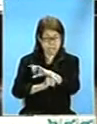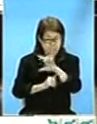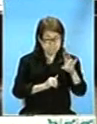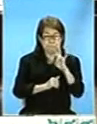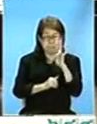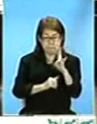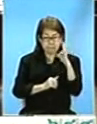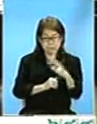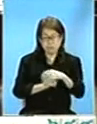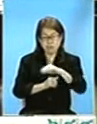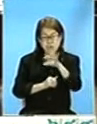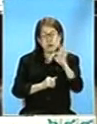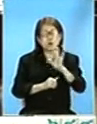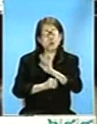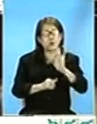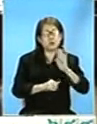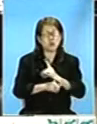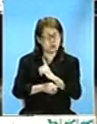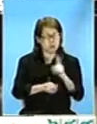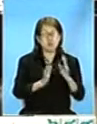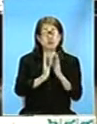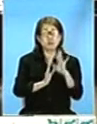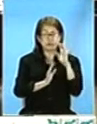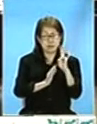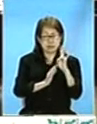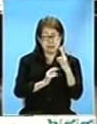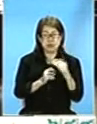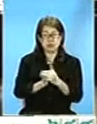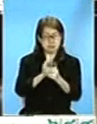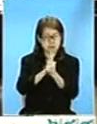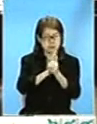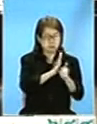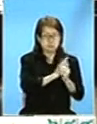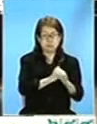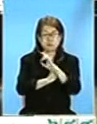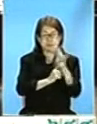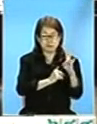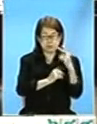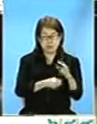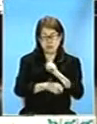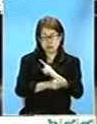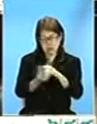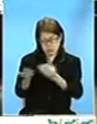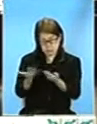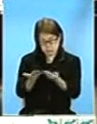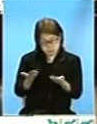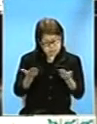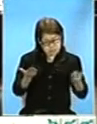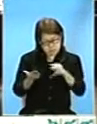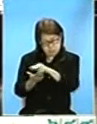ตุลาการในศาลปกครองก็เลือกมาอีก1คนเป็น7คน7คนเนี่ยนะครับเป็นคนเลือกสว.สรรห